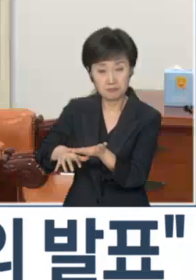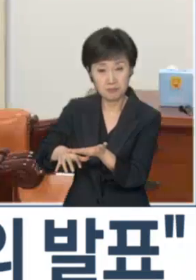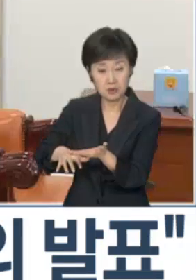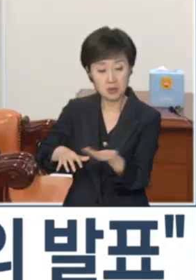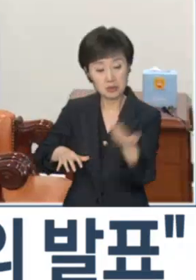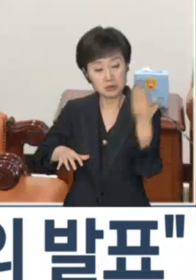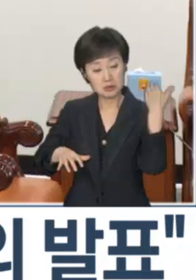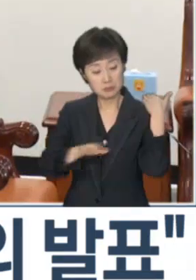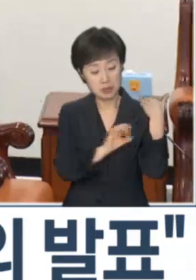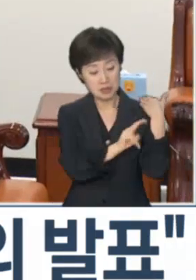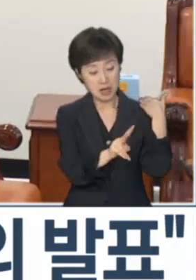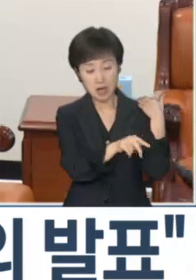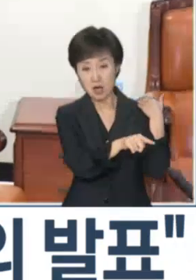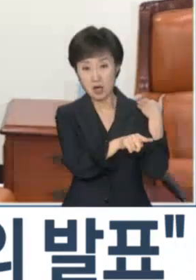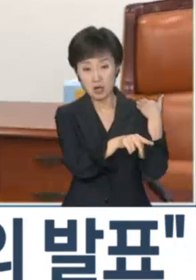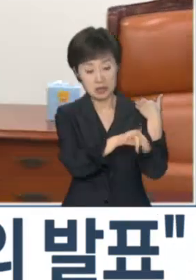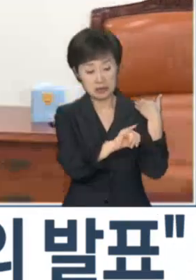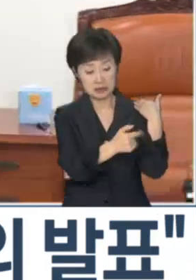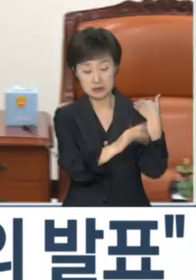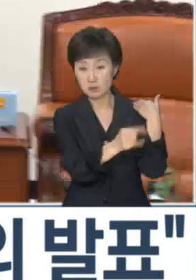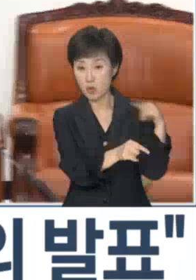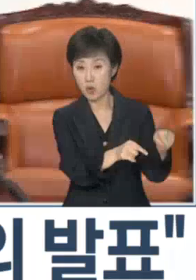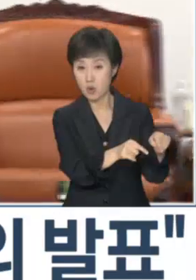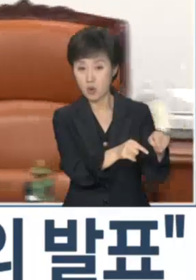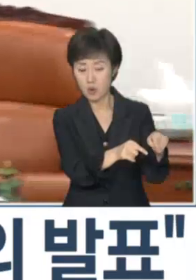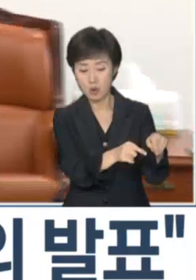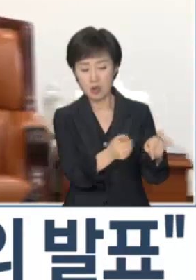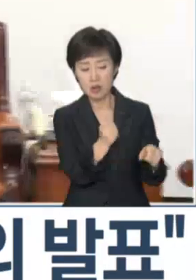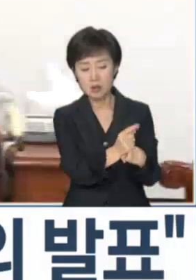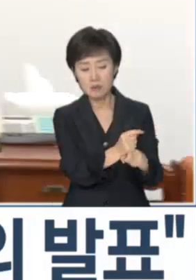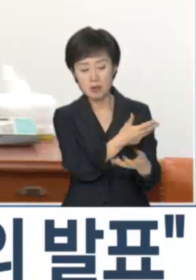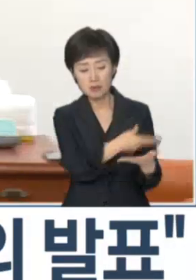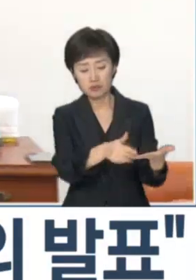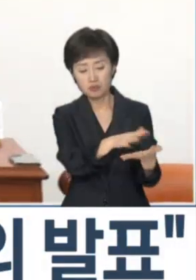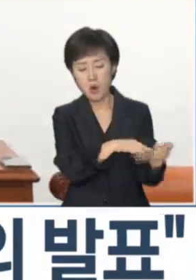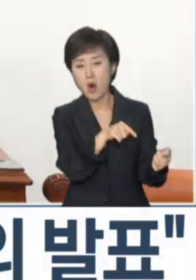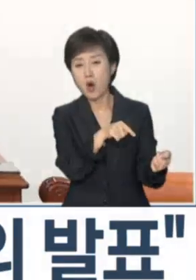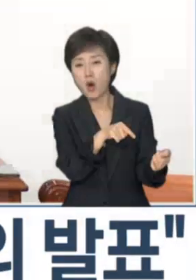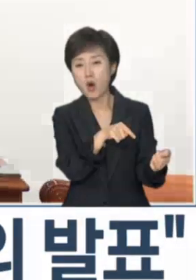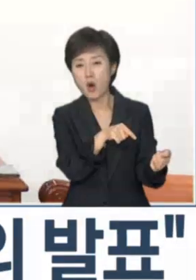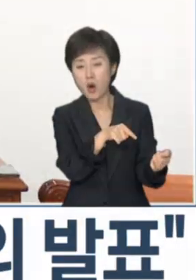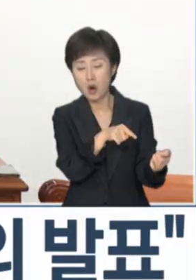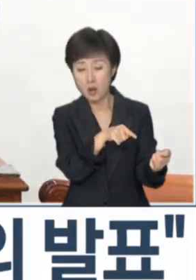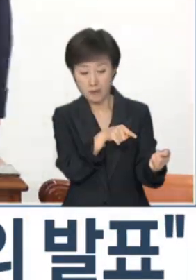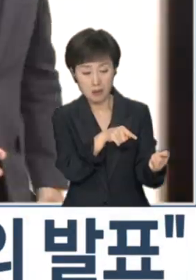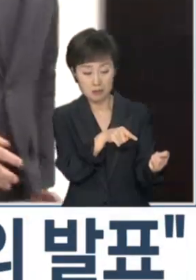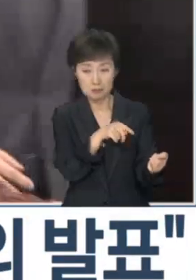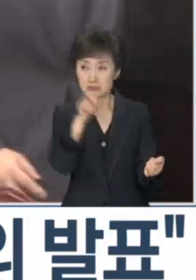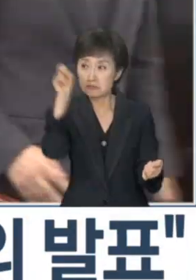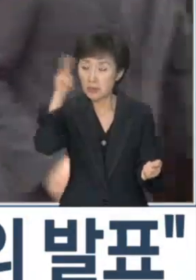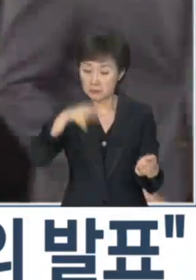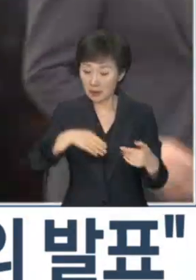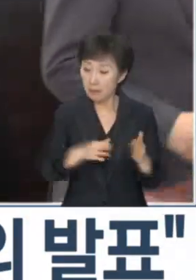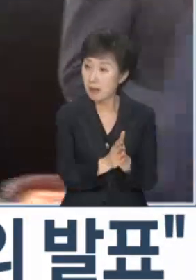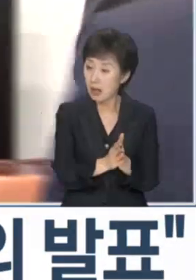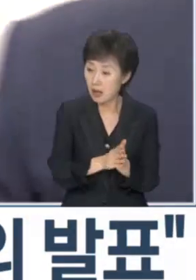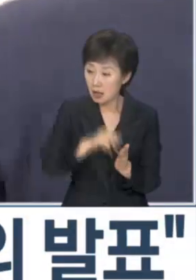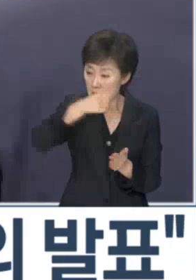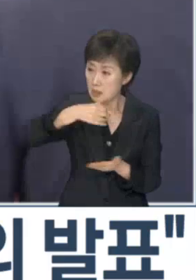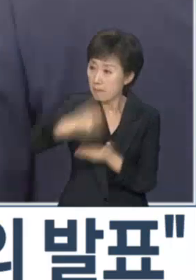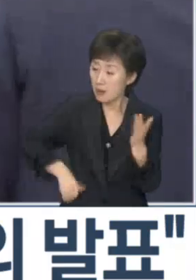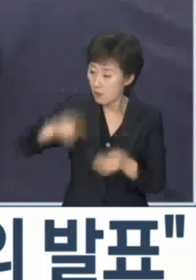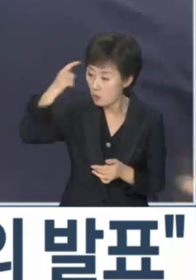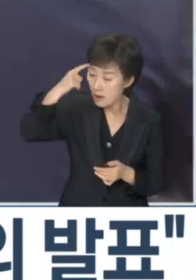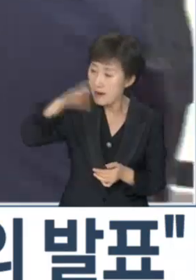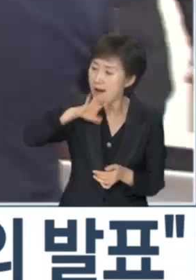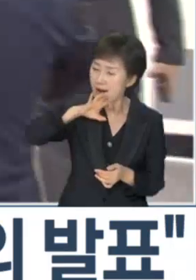직전에 야당이 민주당이 정권이었으면 우리가 세워놓고 우리가 추진했던 이 정책을 왜 못하게 예산을 삭감하냐.